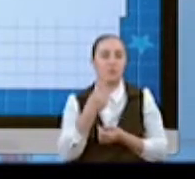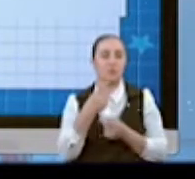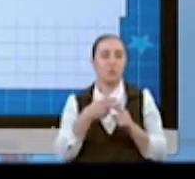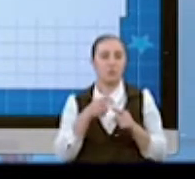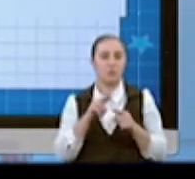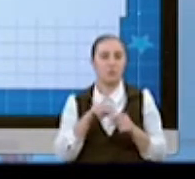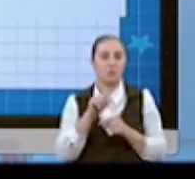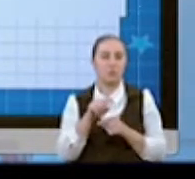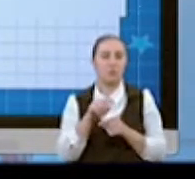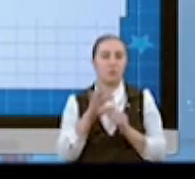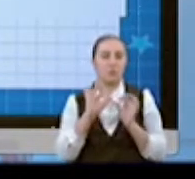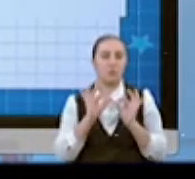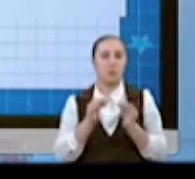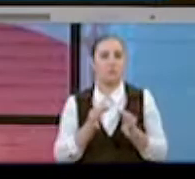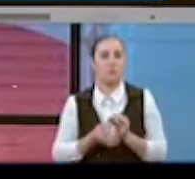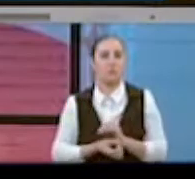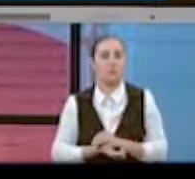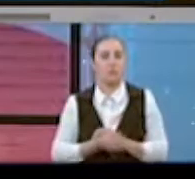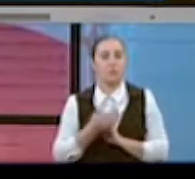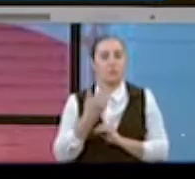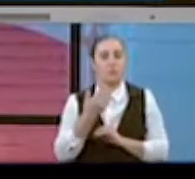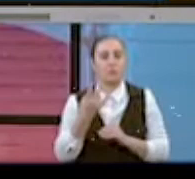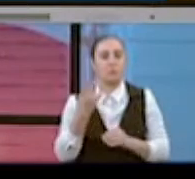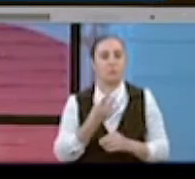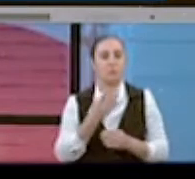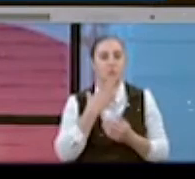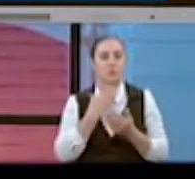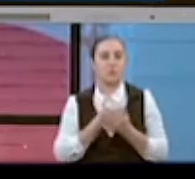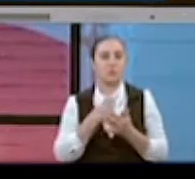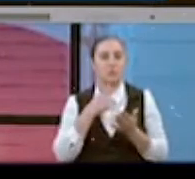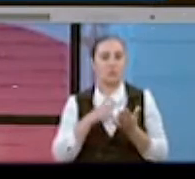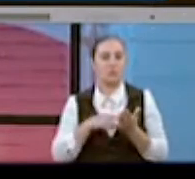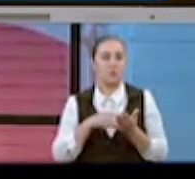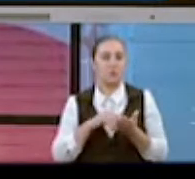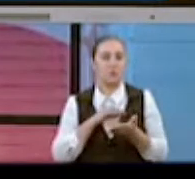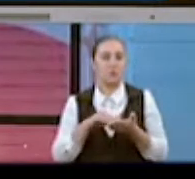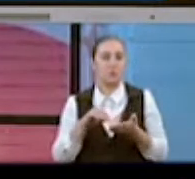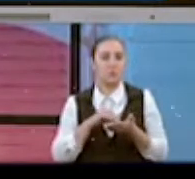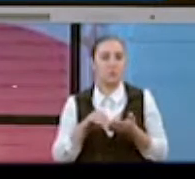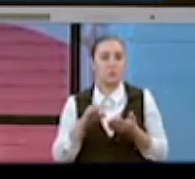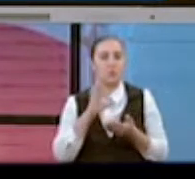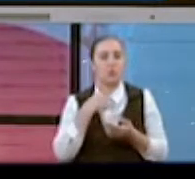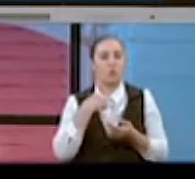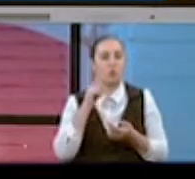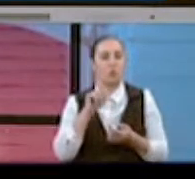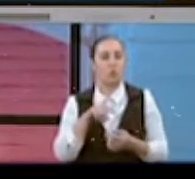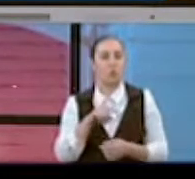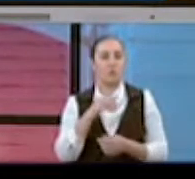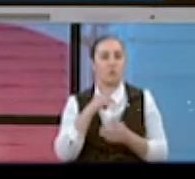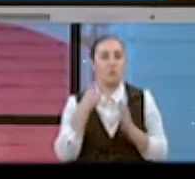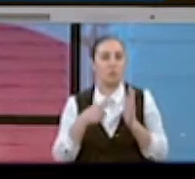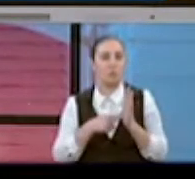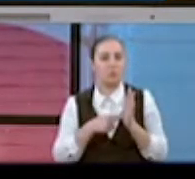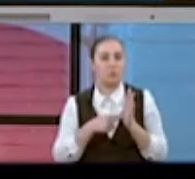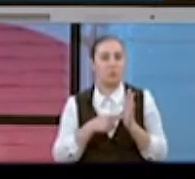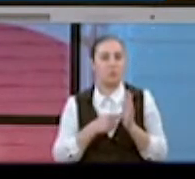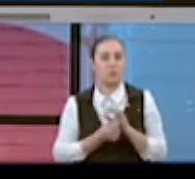из которых правильный. Вам нужно в своей тетради записать номер